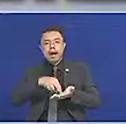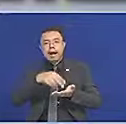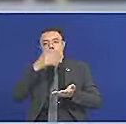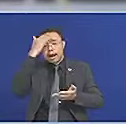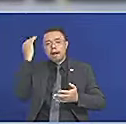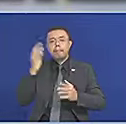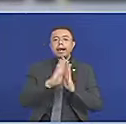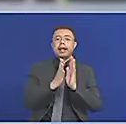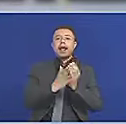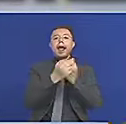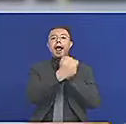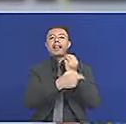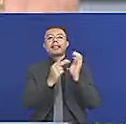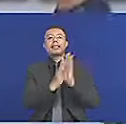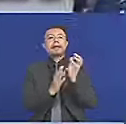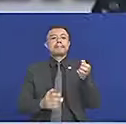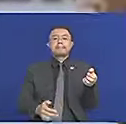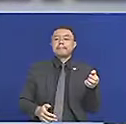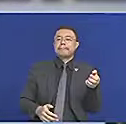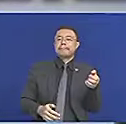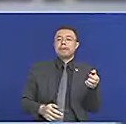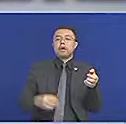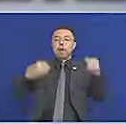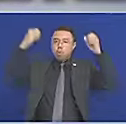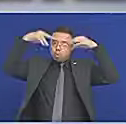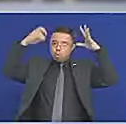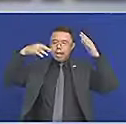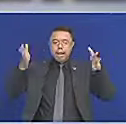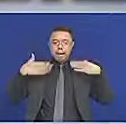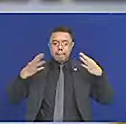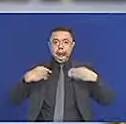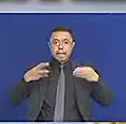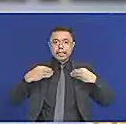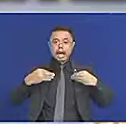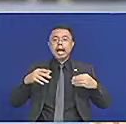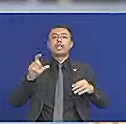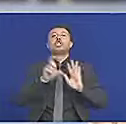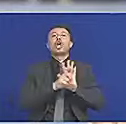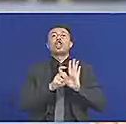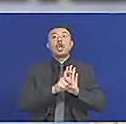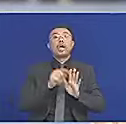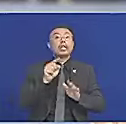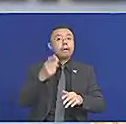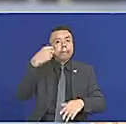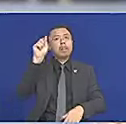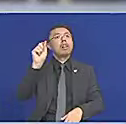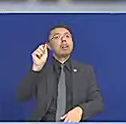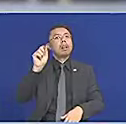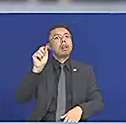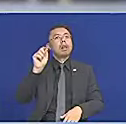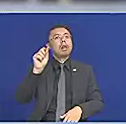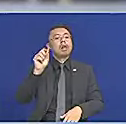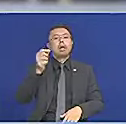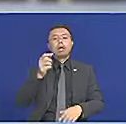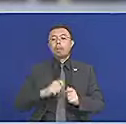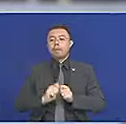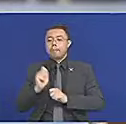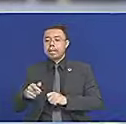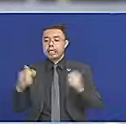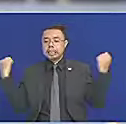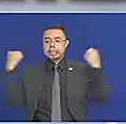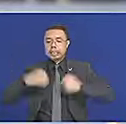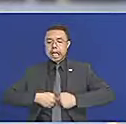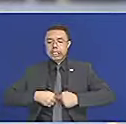pegang Alkitab. Kehujanan, basah kuyup misalnya. Ya itu betul. Nggak bisa beli jas